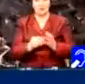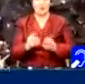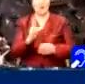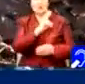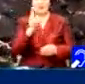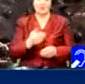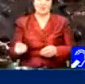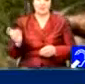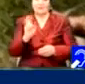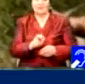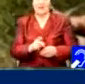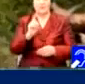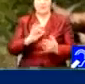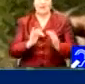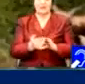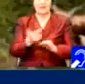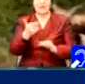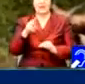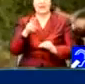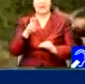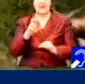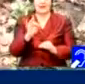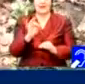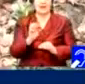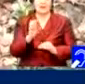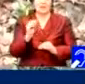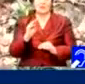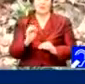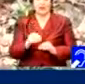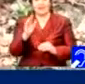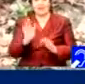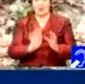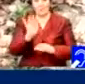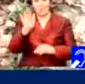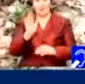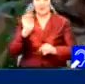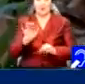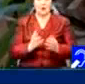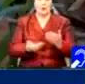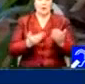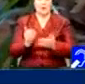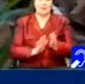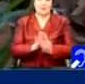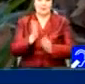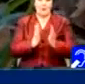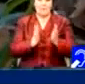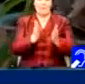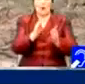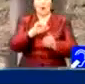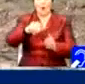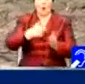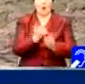în zonă pot merge cu mașina până în satul Grădiștea de Munte, aproape de Sarmisegetuza Regia, dar apoi trebuie să urce pe poteci înguste aproape o